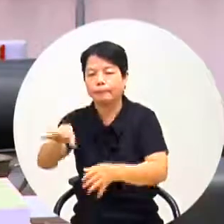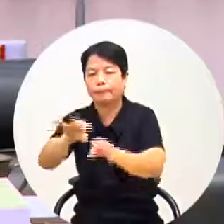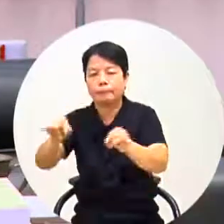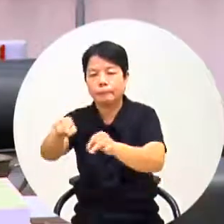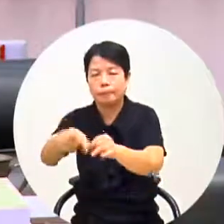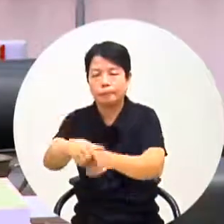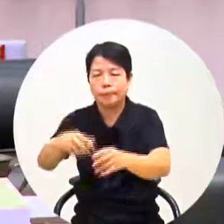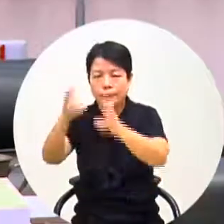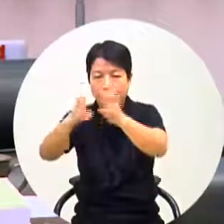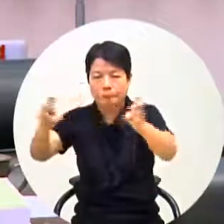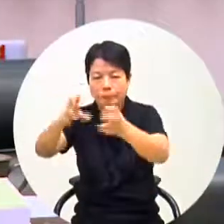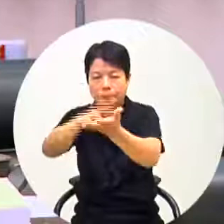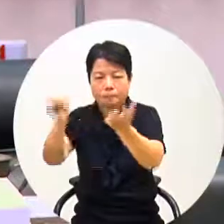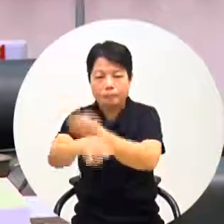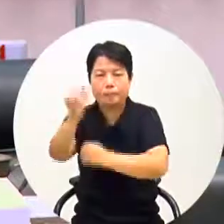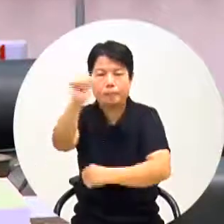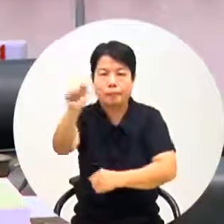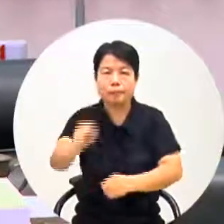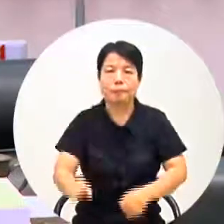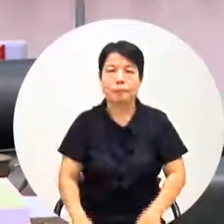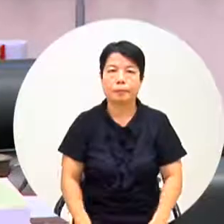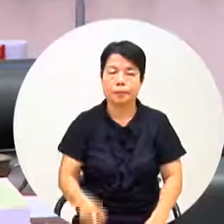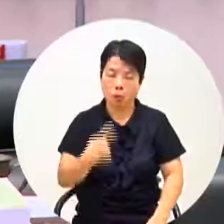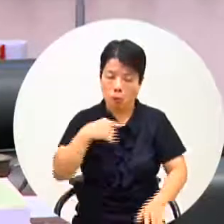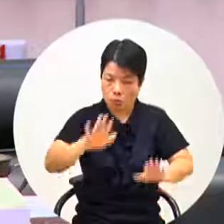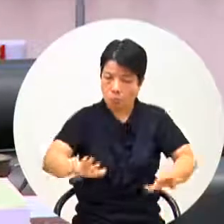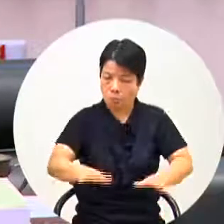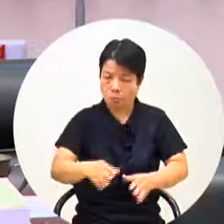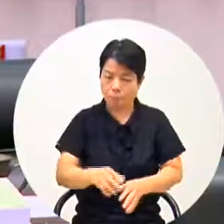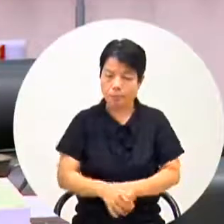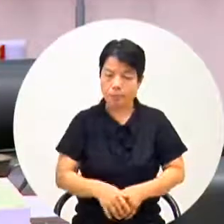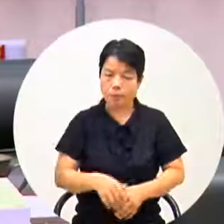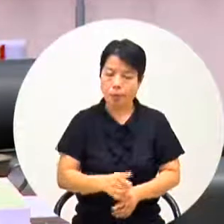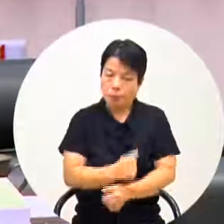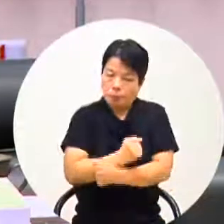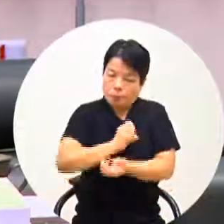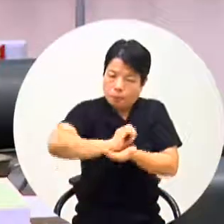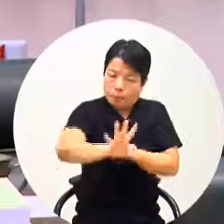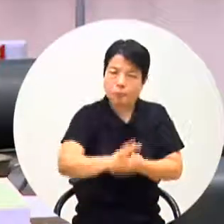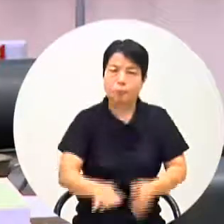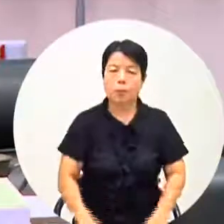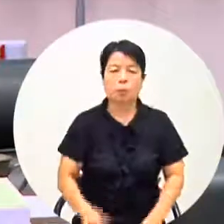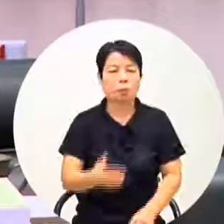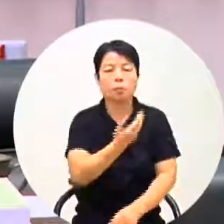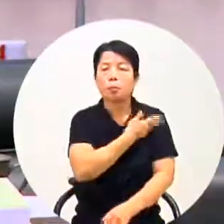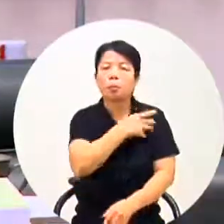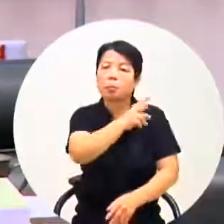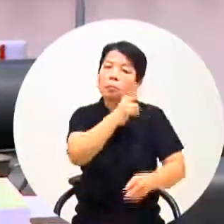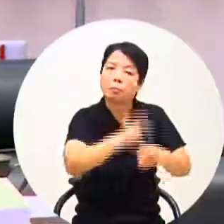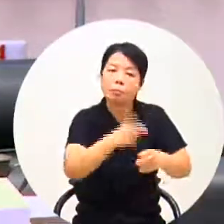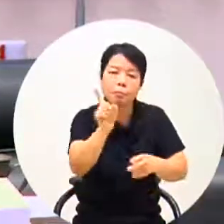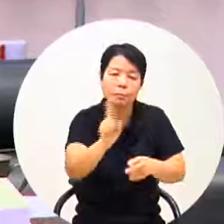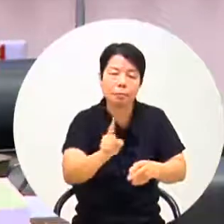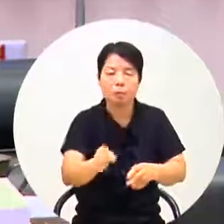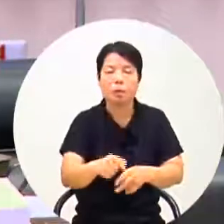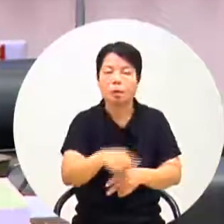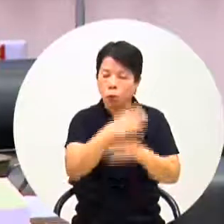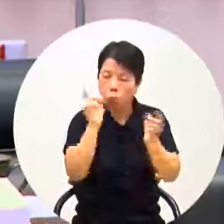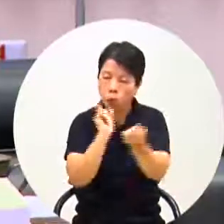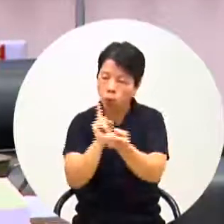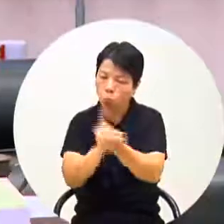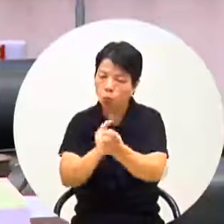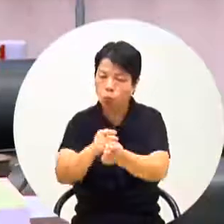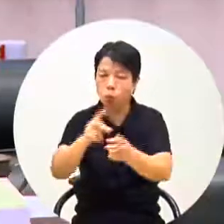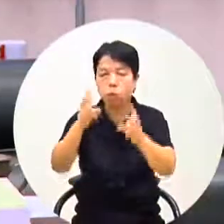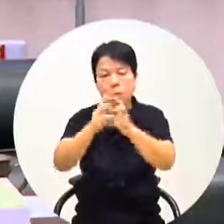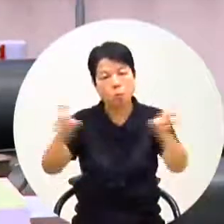慎重的跟你讲这个东西，真的，不管你信什么教，我想对宗教都要尊重宗教的自由，而且